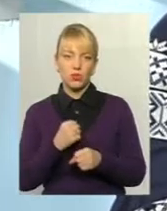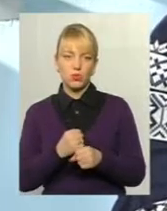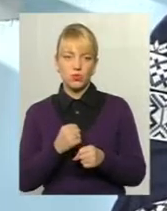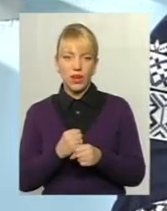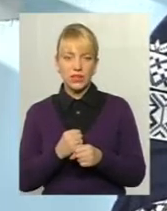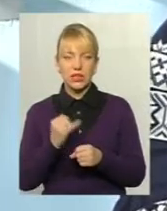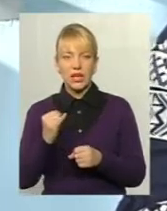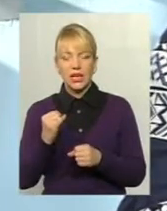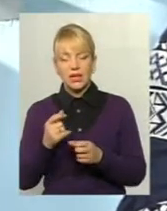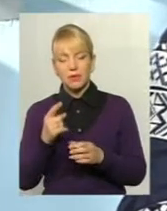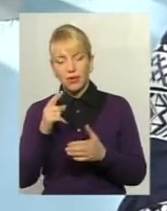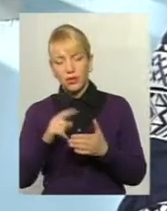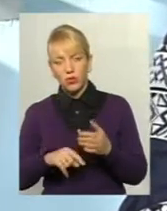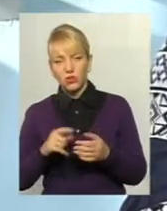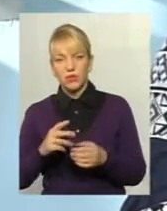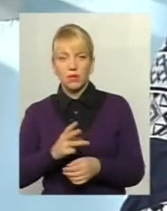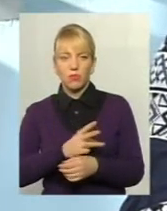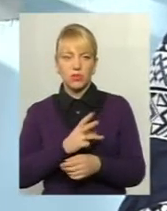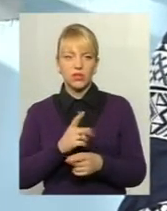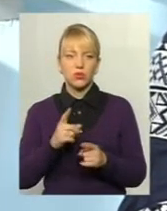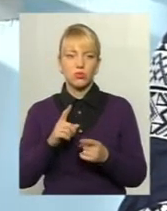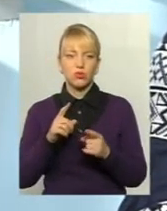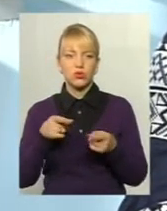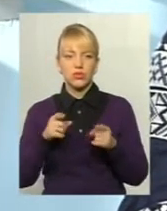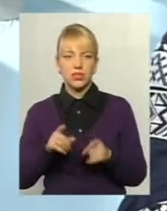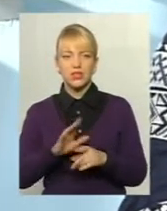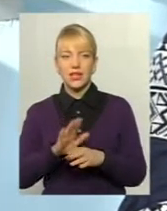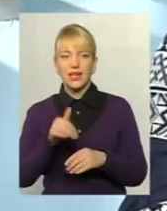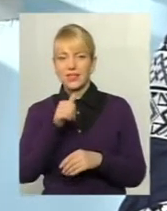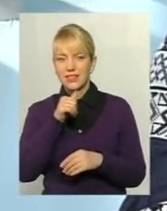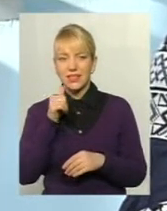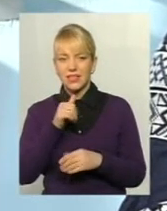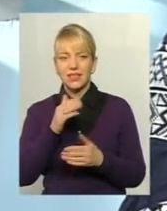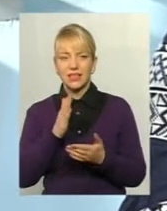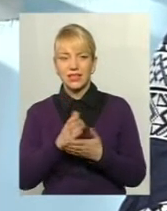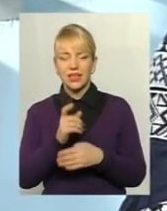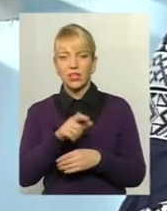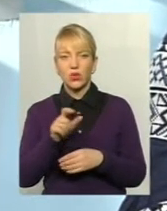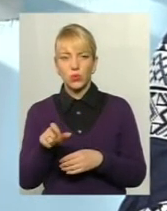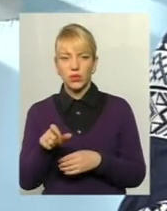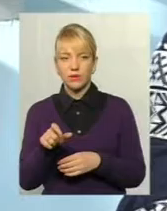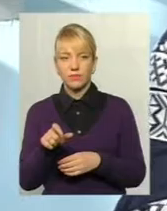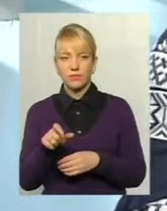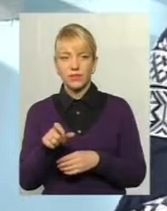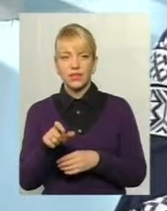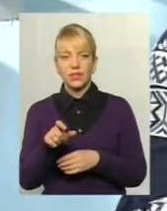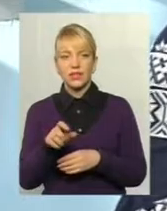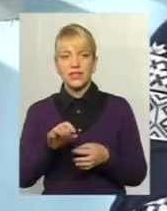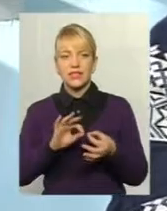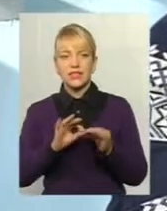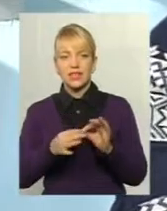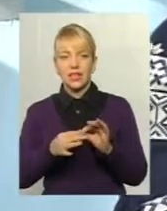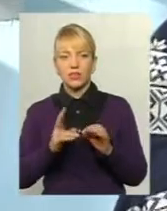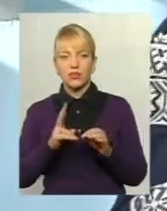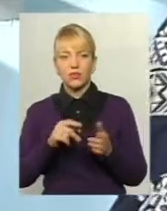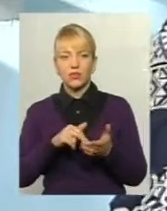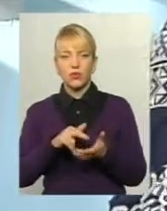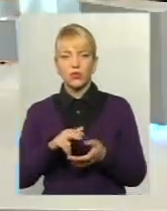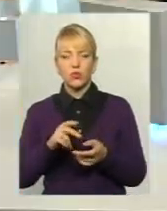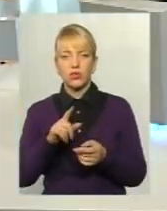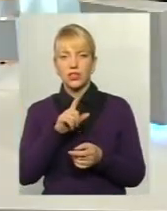переконувати, мотивувати, ну тому що дійсно не секрет, певна категорія людей дуже складно виходить з певної